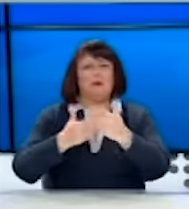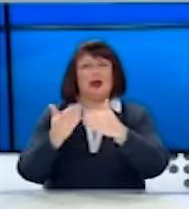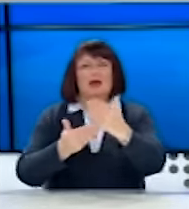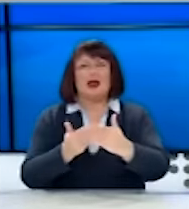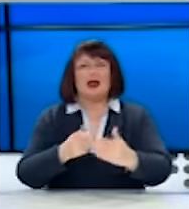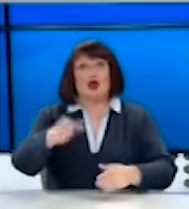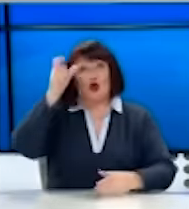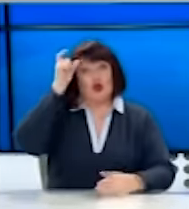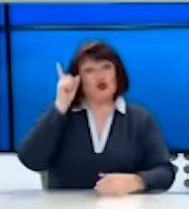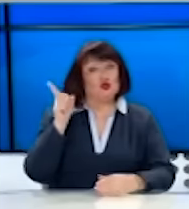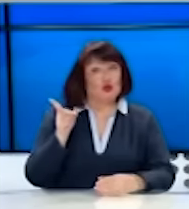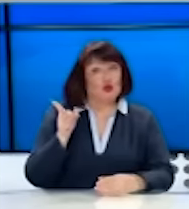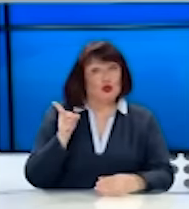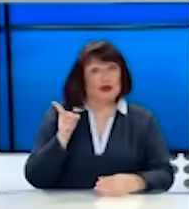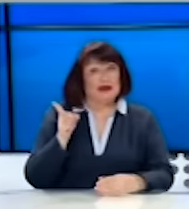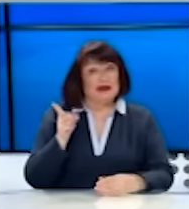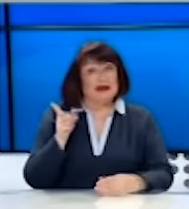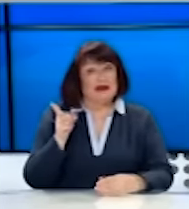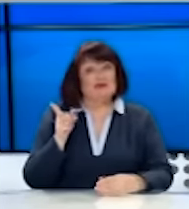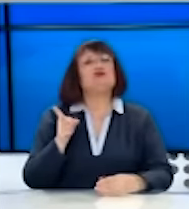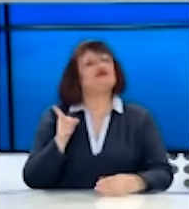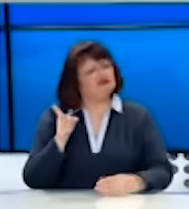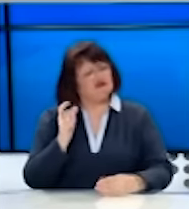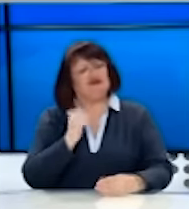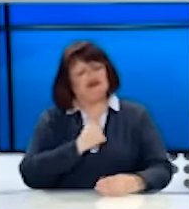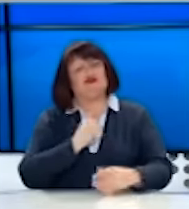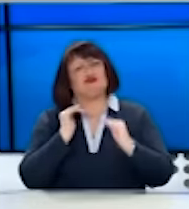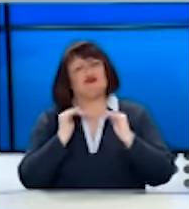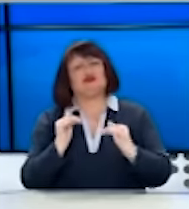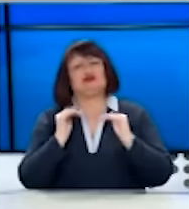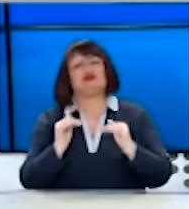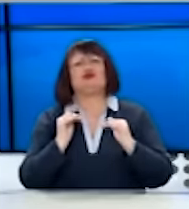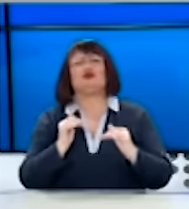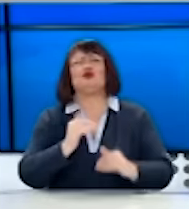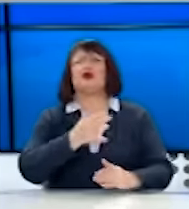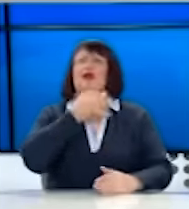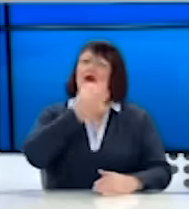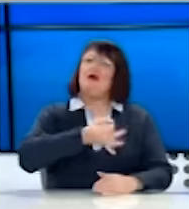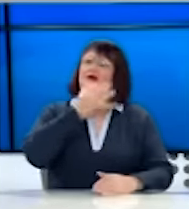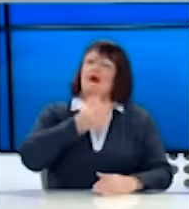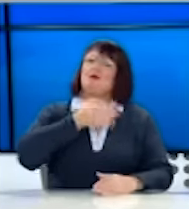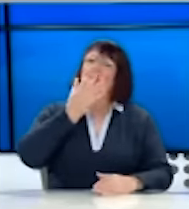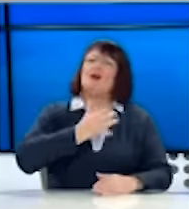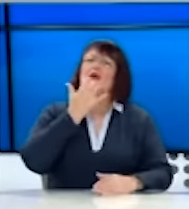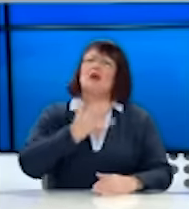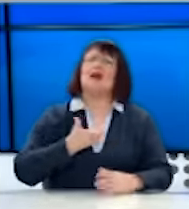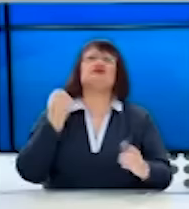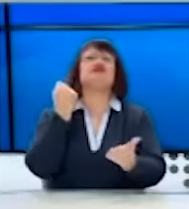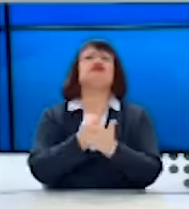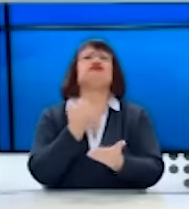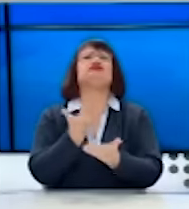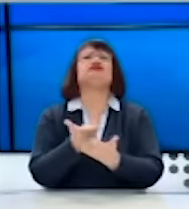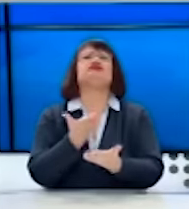η τουρκική πλευρά να έχει εγκαταλείψει ούτε καν έσωστα λόγια κάποια από τις διεκδικήσεις